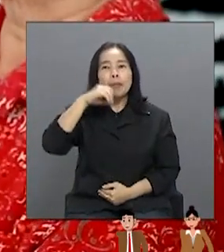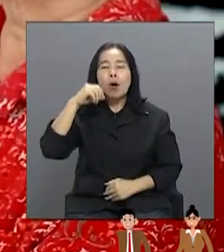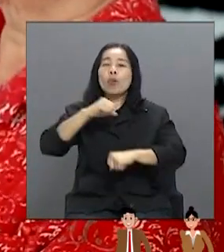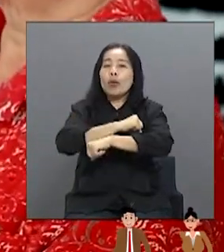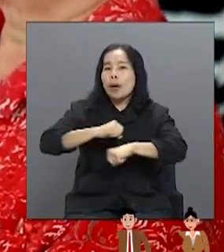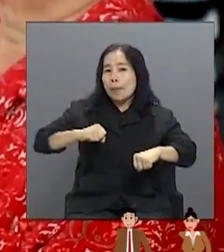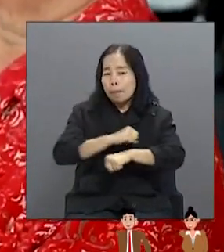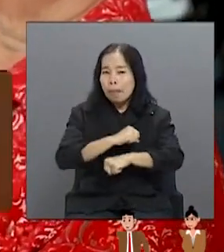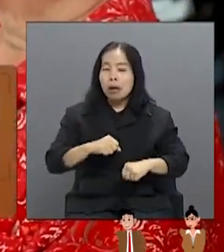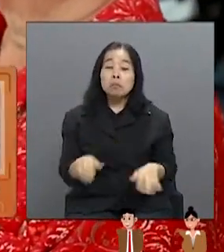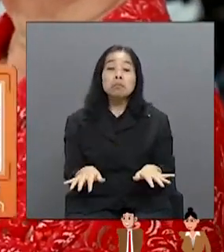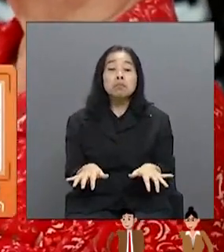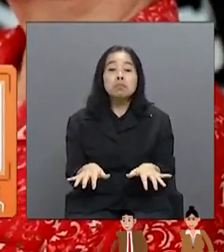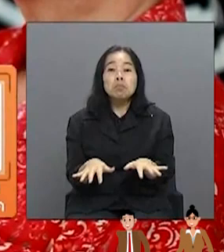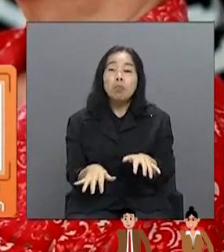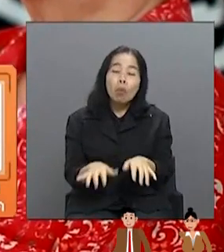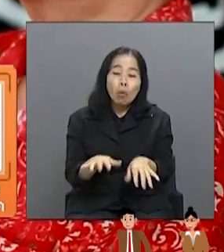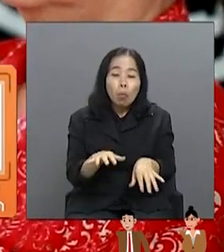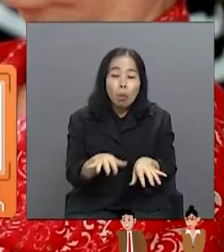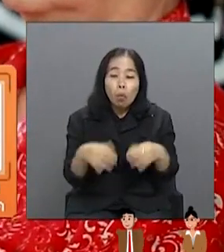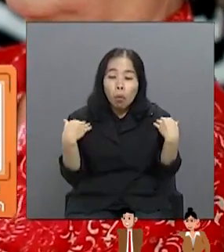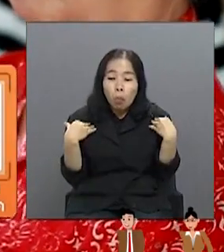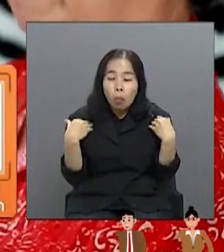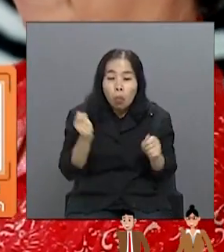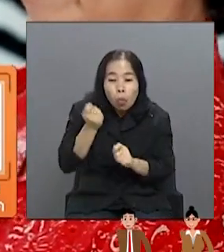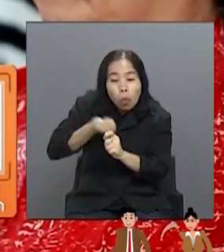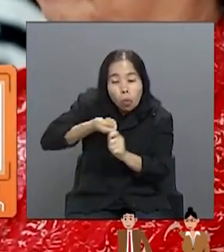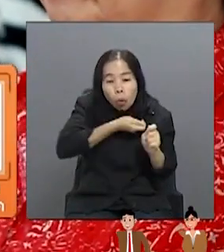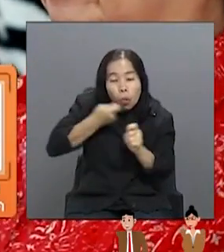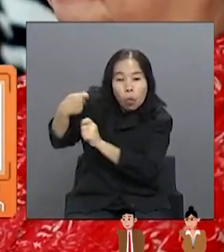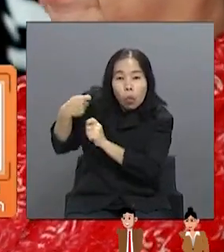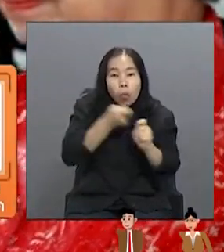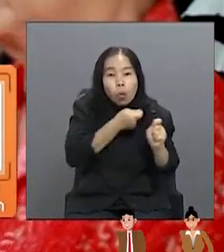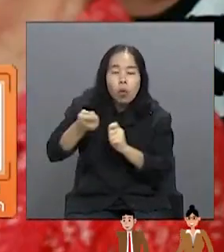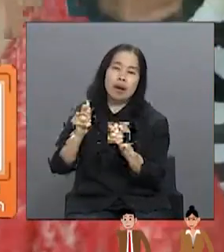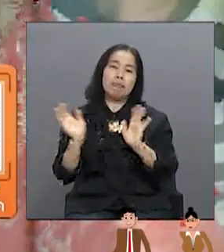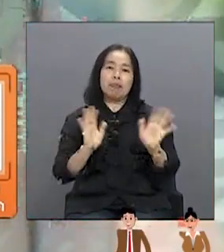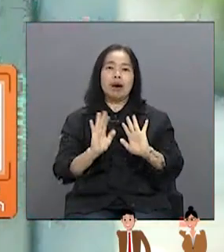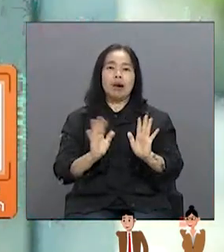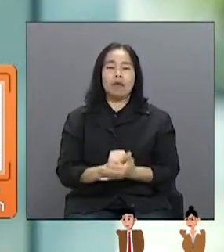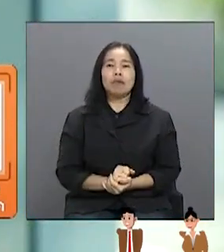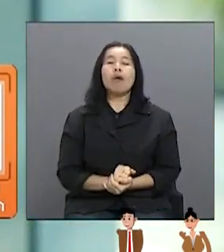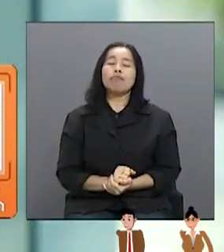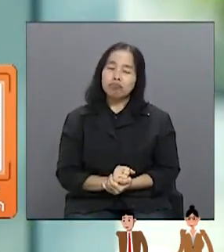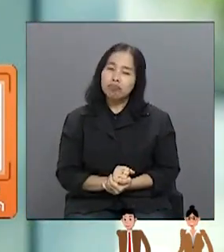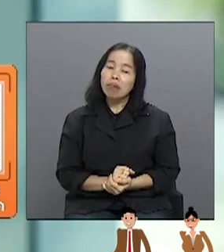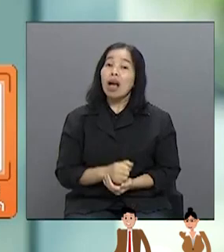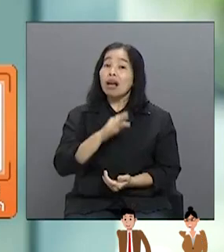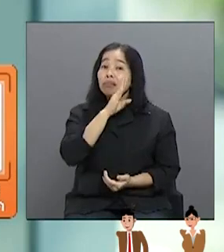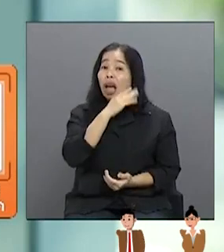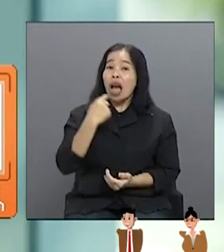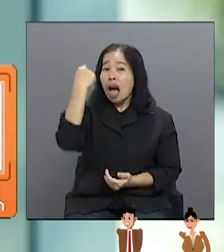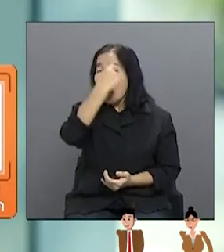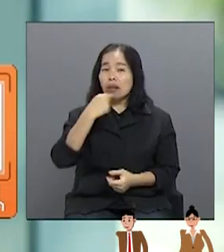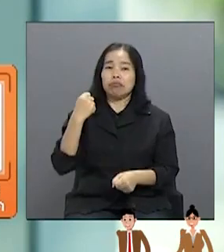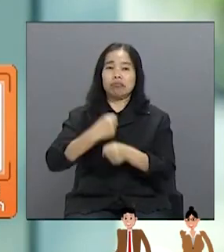เลยคือไม่อยู่นิ่งๆจะสามารถทำให้มันค่อยๆ คลายแล้วก็ไม่ลุกลามไปมากกว่านี ้ก็แสดงว่าคนที่มีกิจวัตรประจำวันเนา